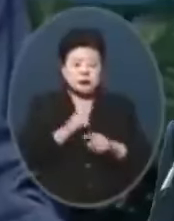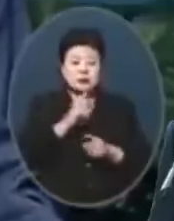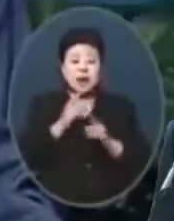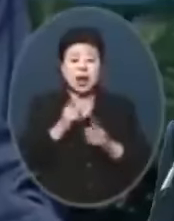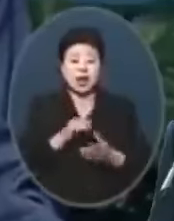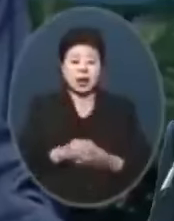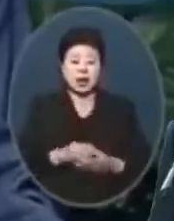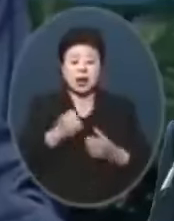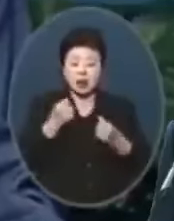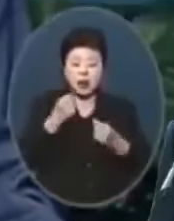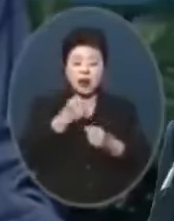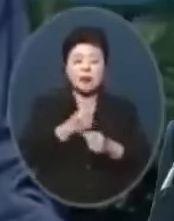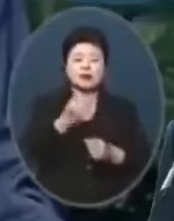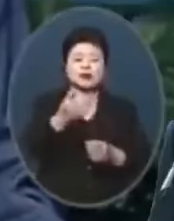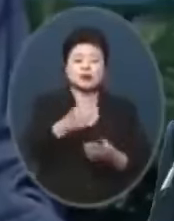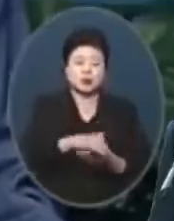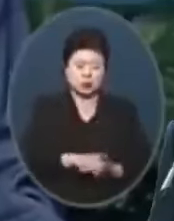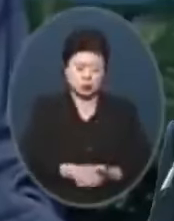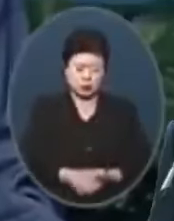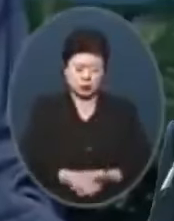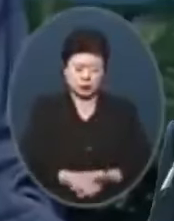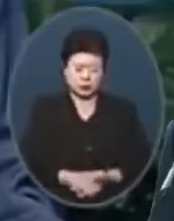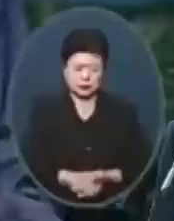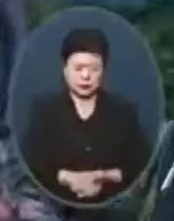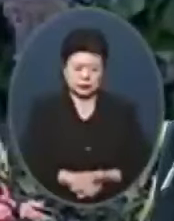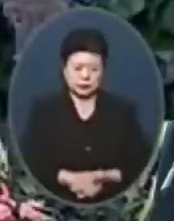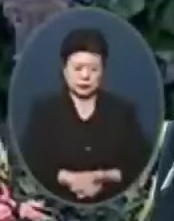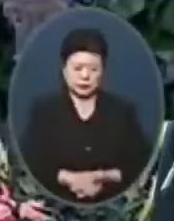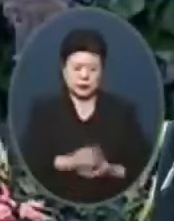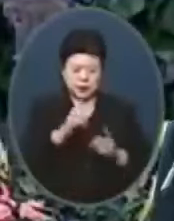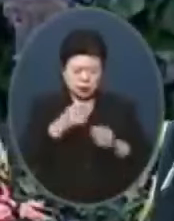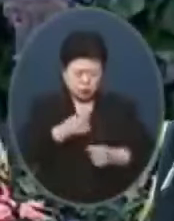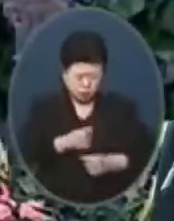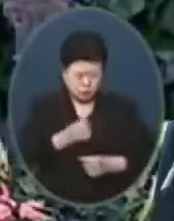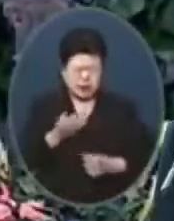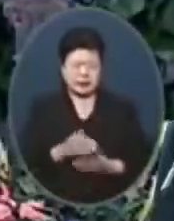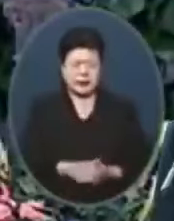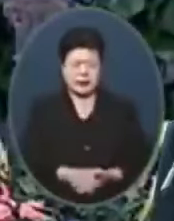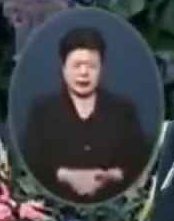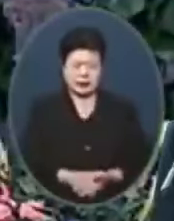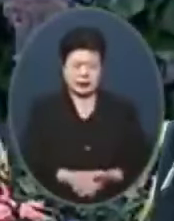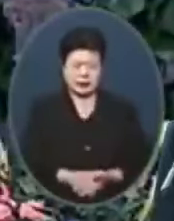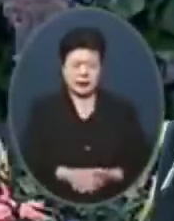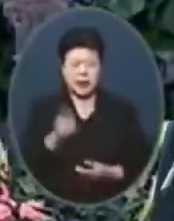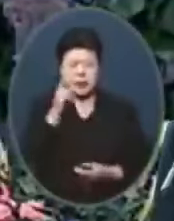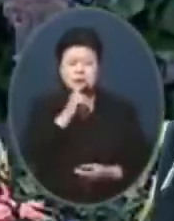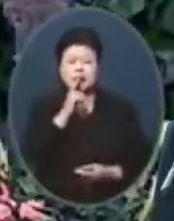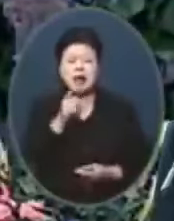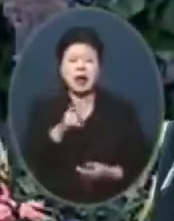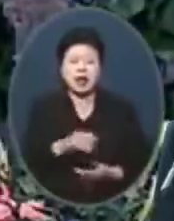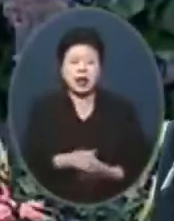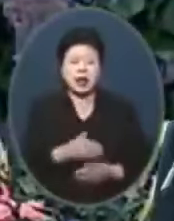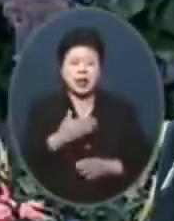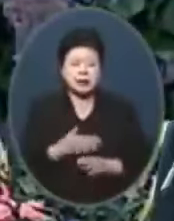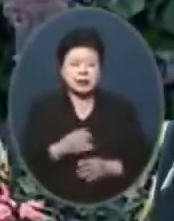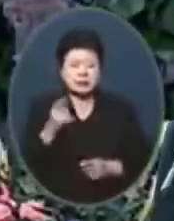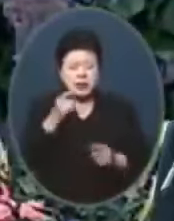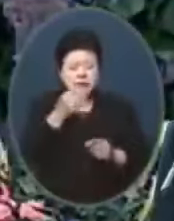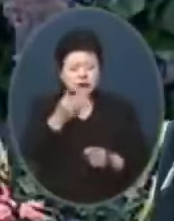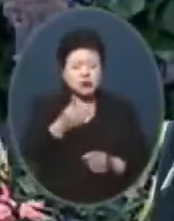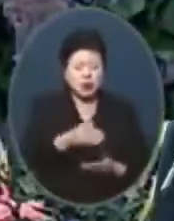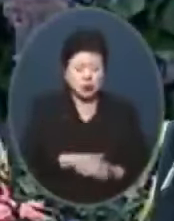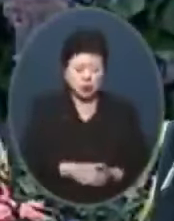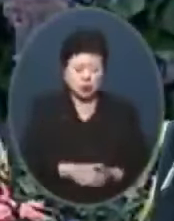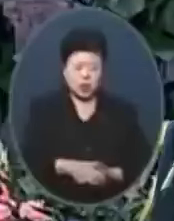긍정하게 만들어주는 것입니다. 나쁜 말은 남에게 상처를 줄 뿐